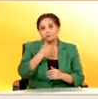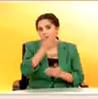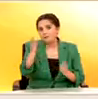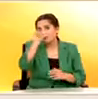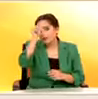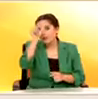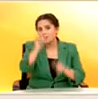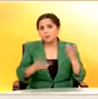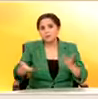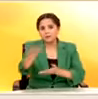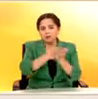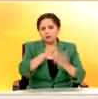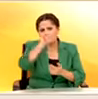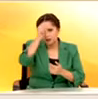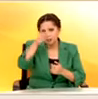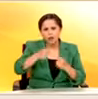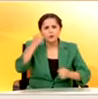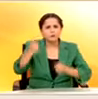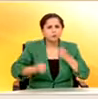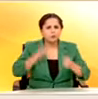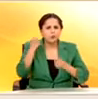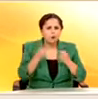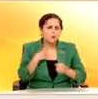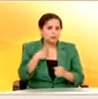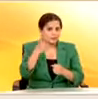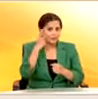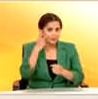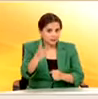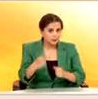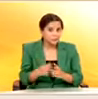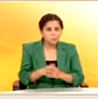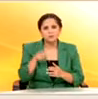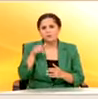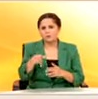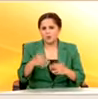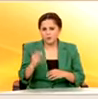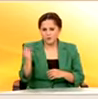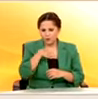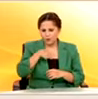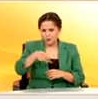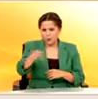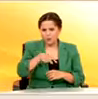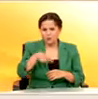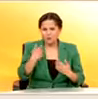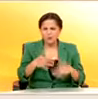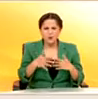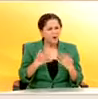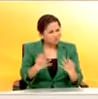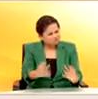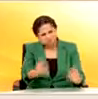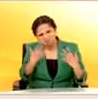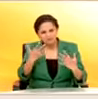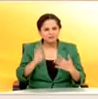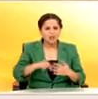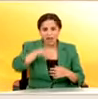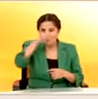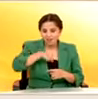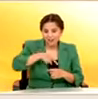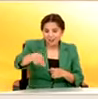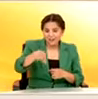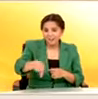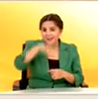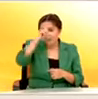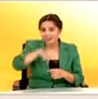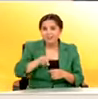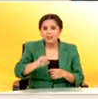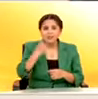देशवासियों, भारतीय खेलों के लिहाज से ये महीना सुपरहिट रहा है। इस महीने